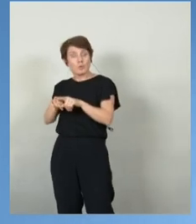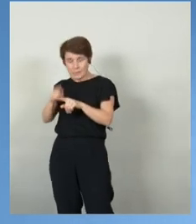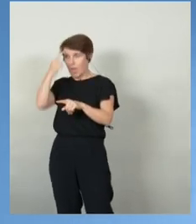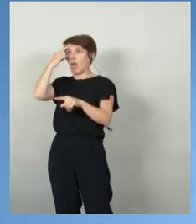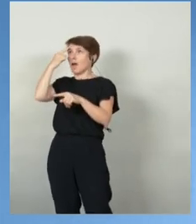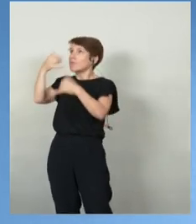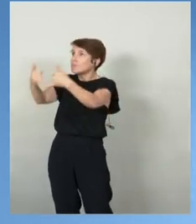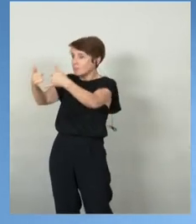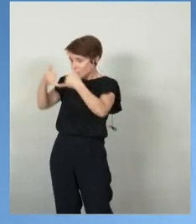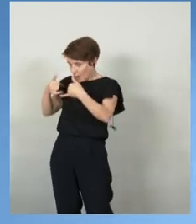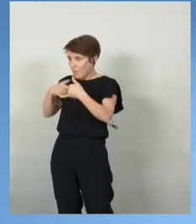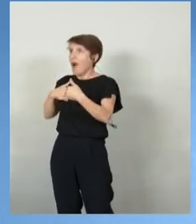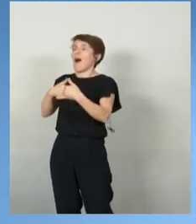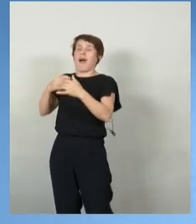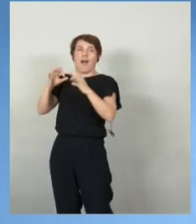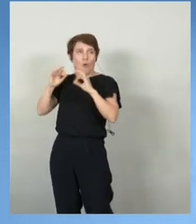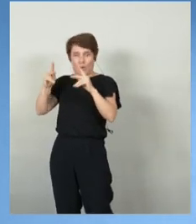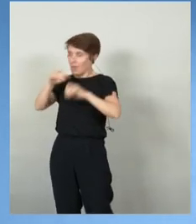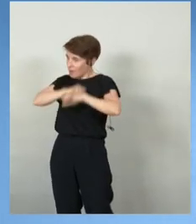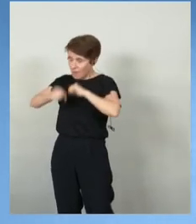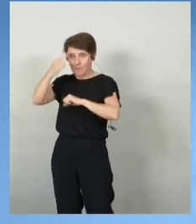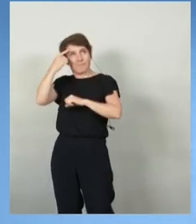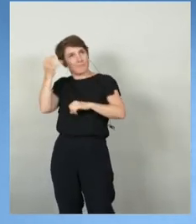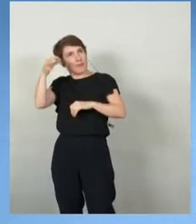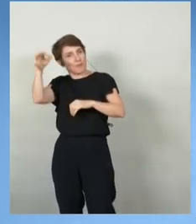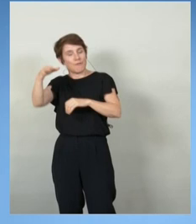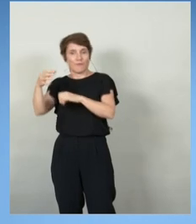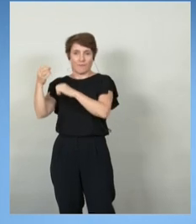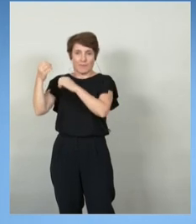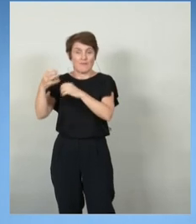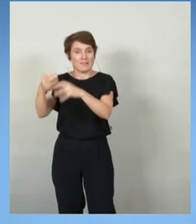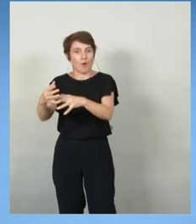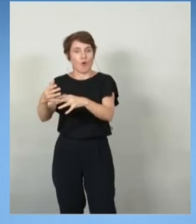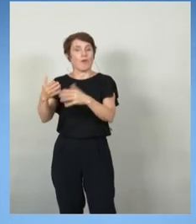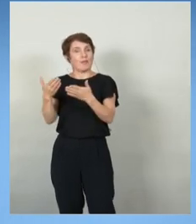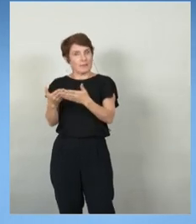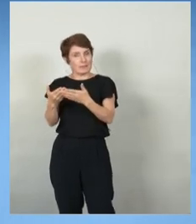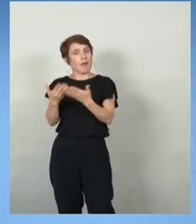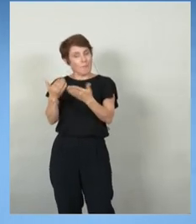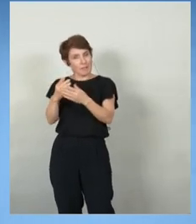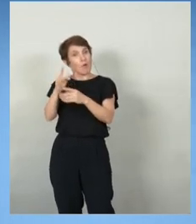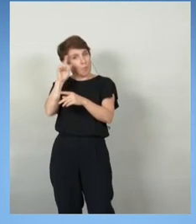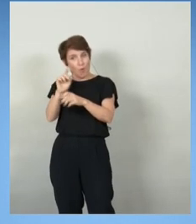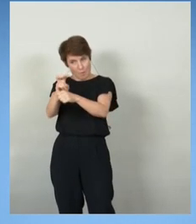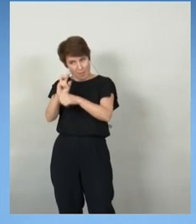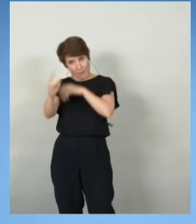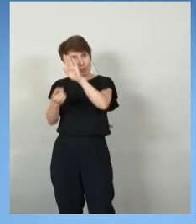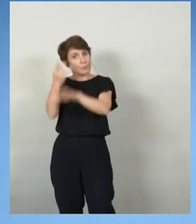imaginer dans le cadre de cette dynamique et qui dorénavant s'inscrivent aussi dans le temps